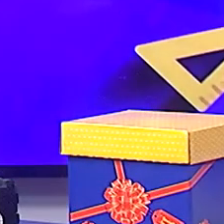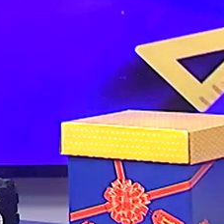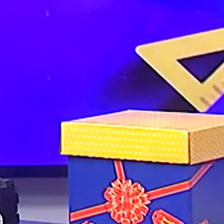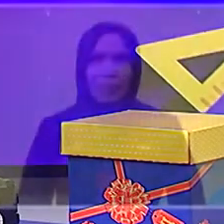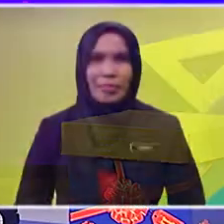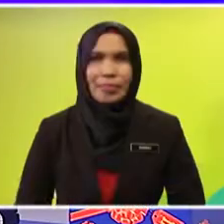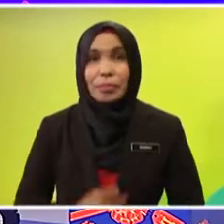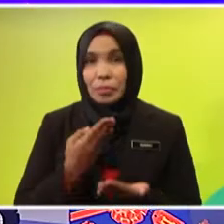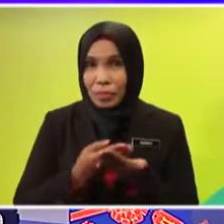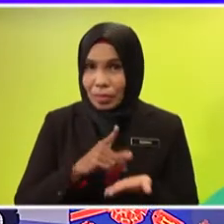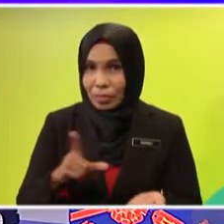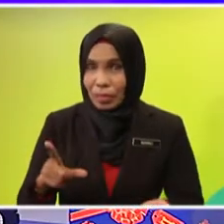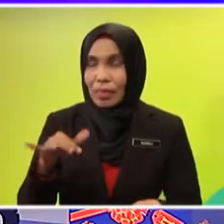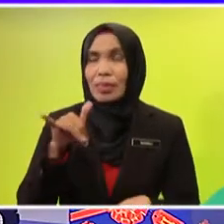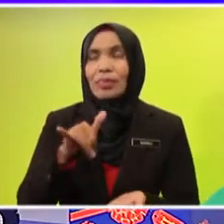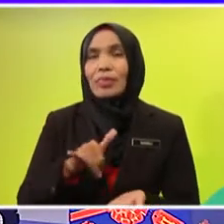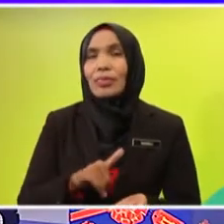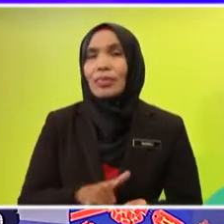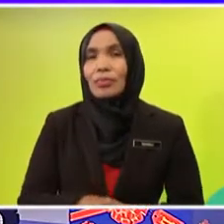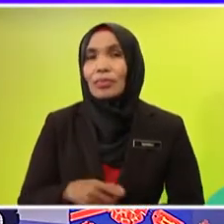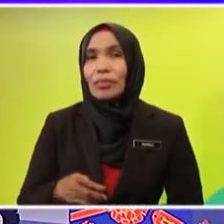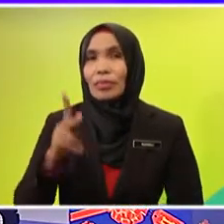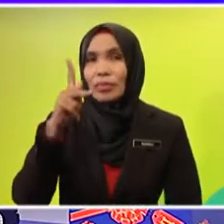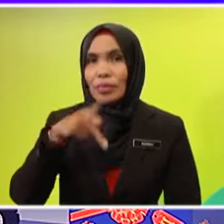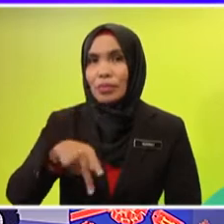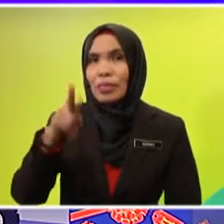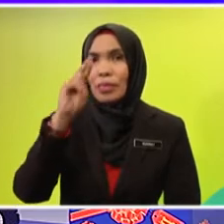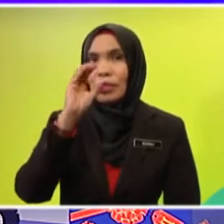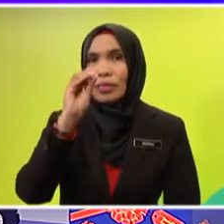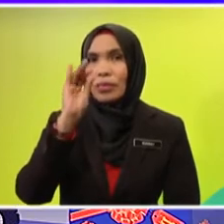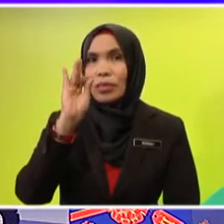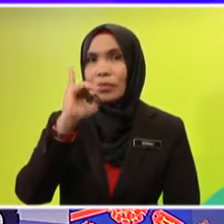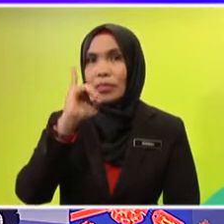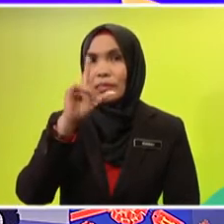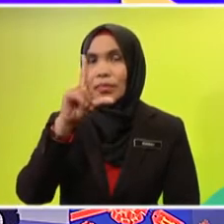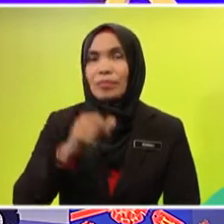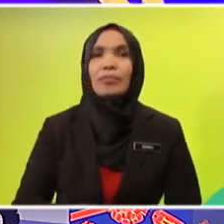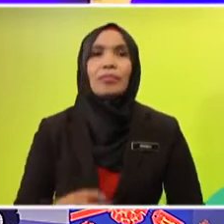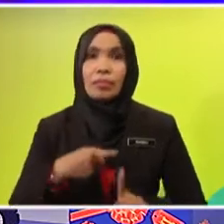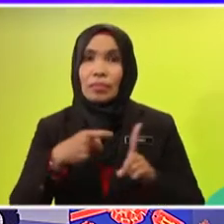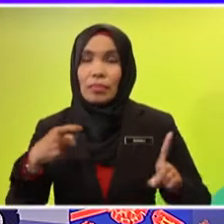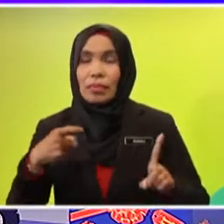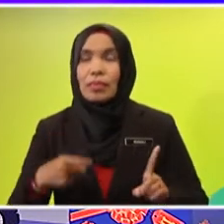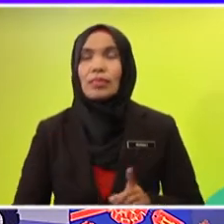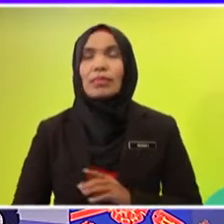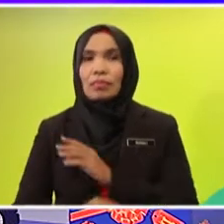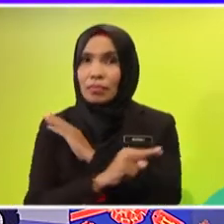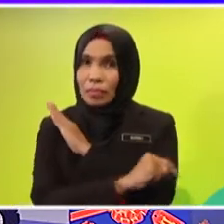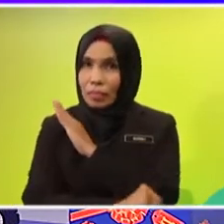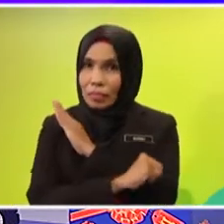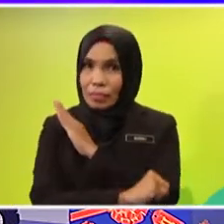by lah itu di profil guru kita pada hari ini cec20 Sakia baru dari Escape oke oke Utara gemencheh